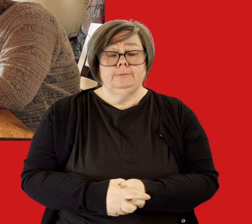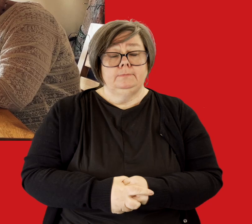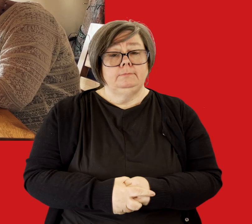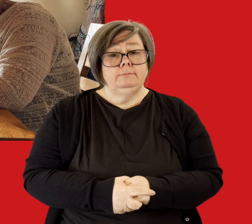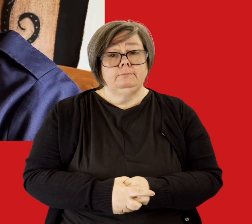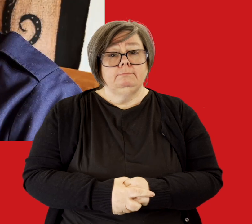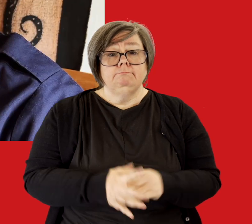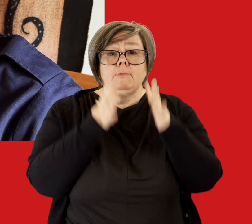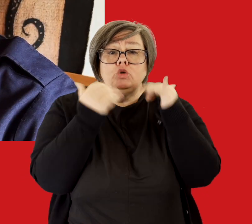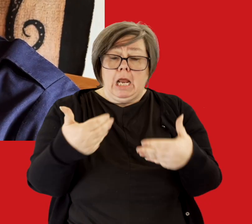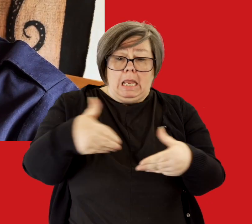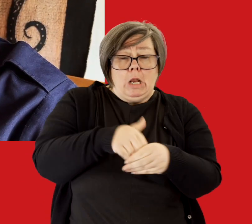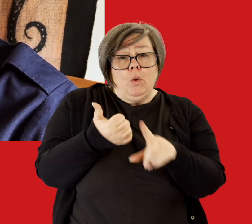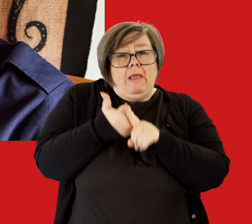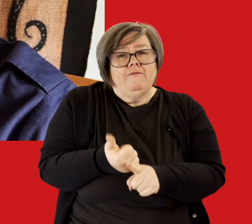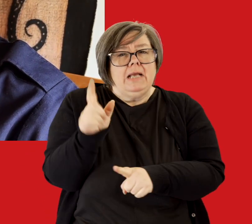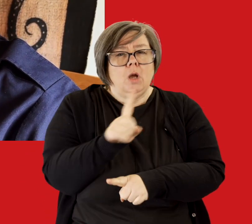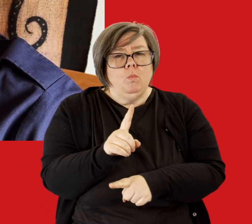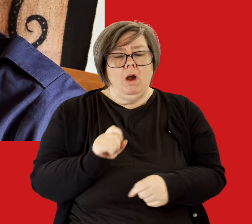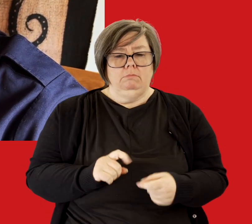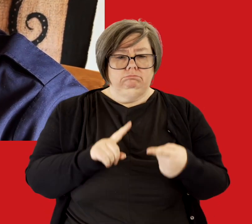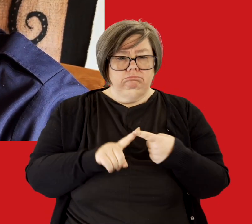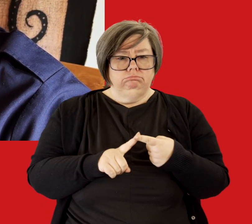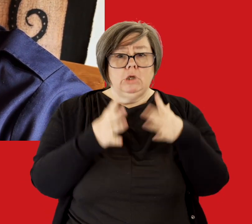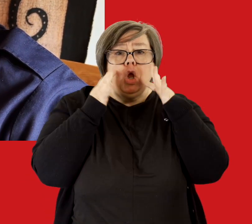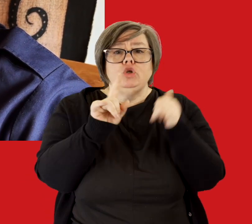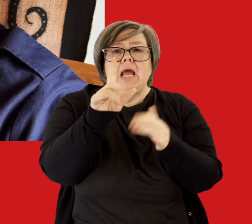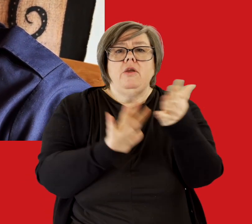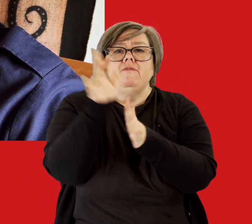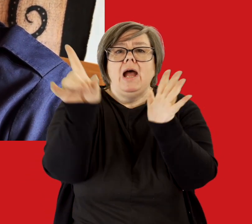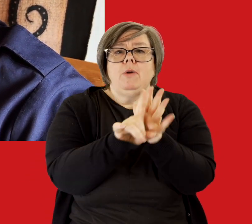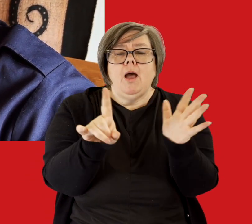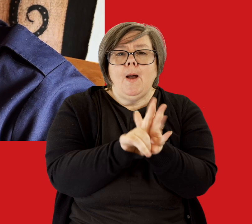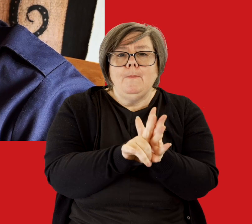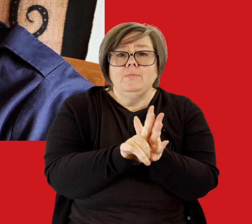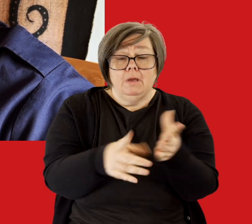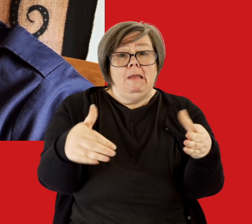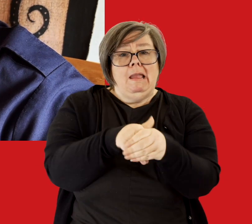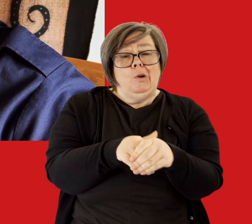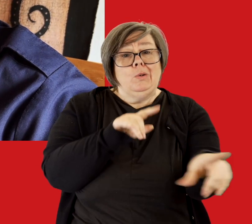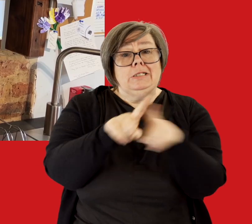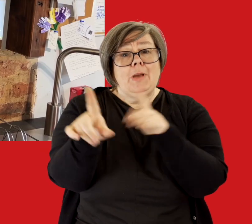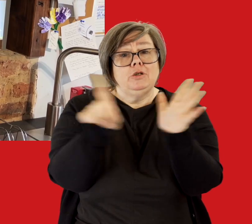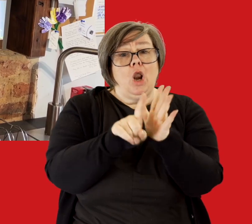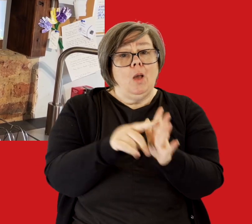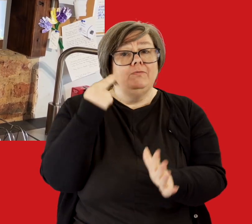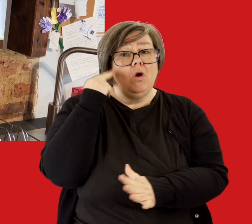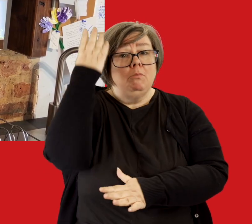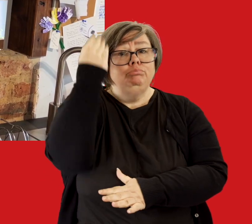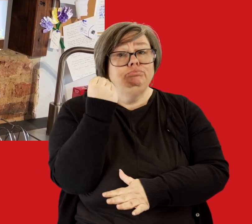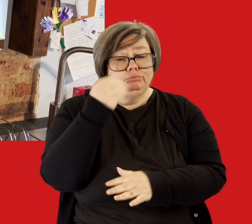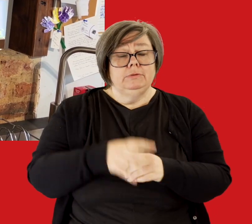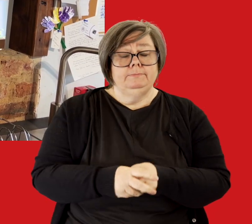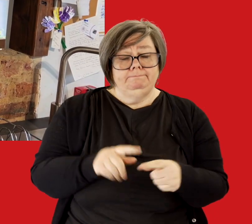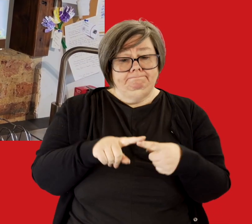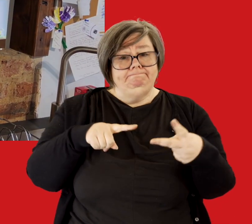eich bod yn aros yn ddiogel yn eich cartre. Gallai'r archwiliad fod yn y Gymraeg neu'r Saesneg. Bydd yr